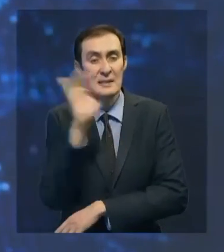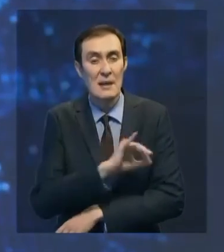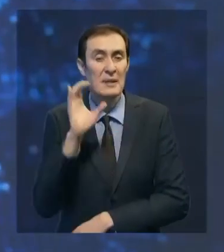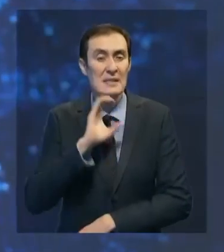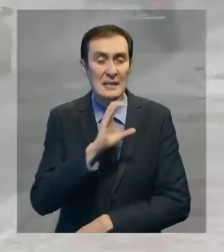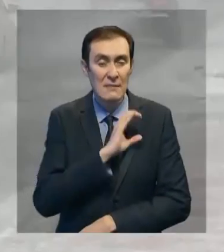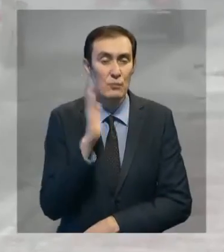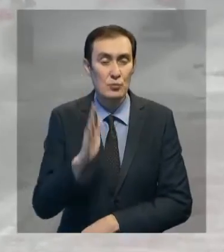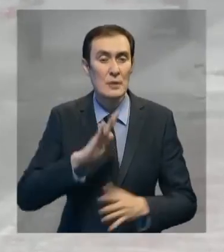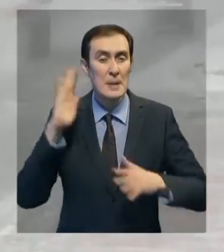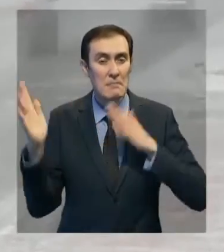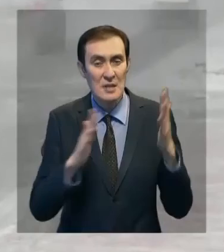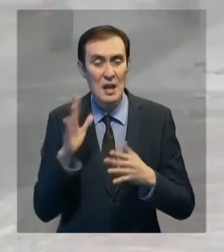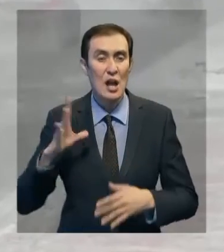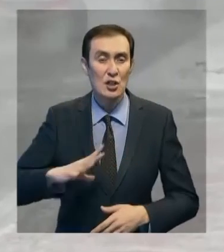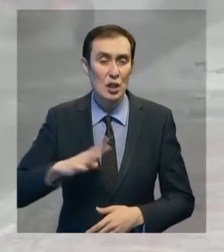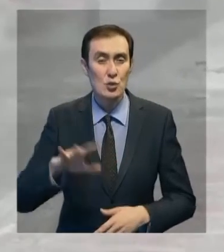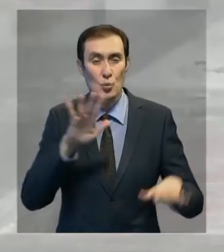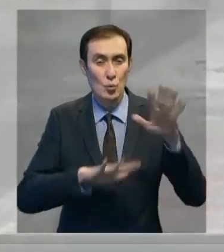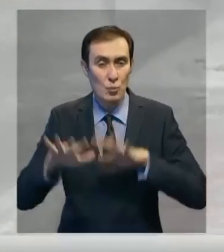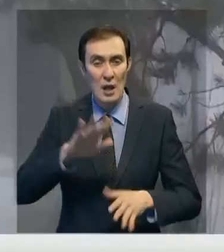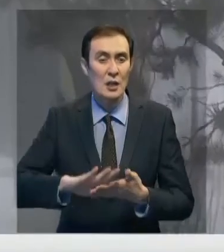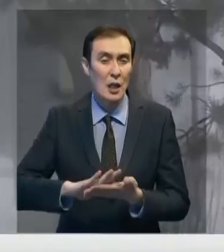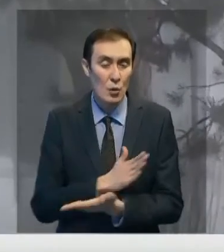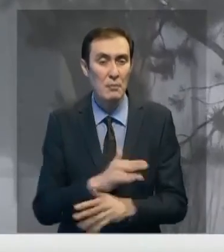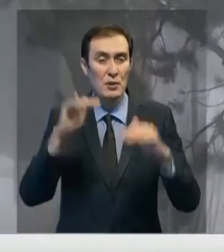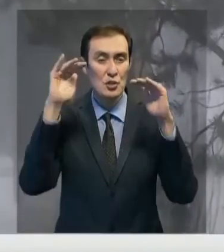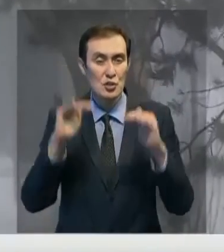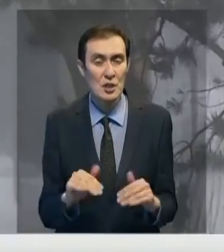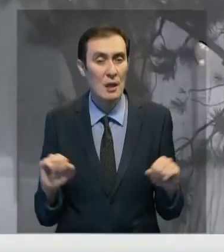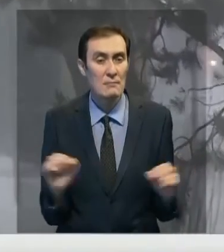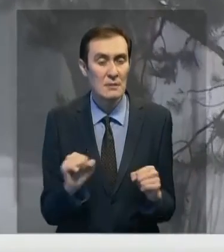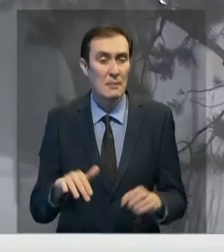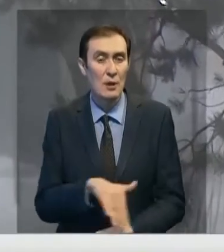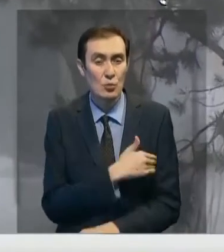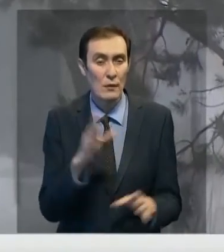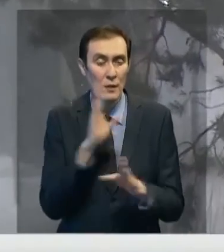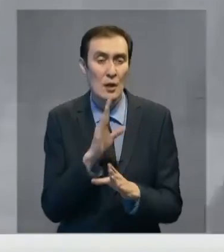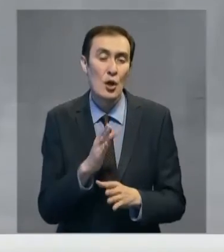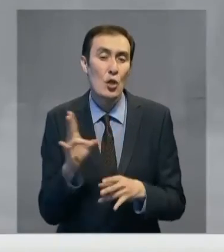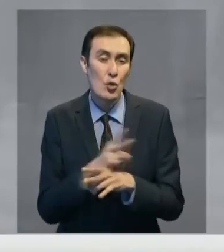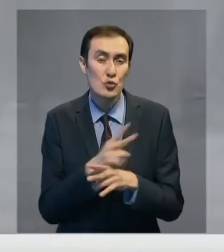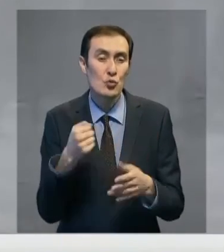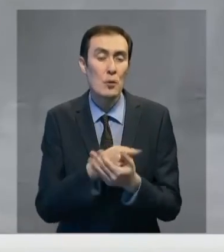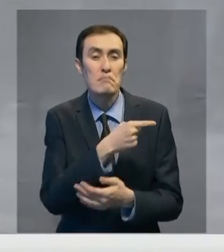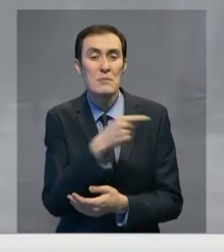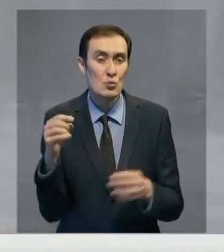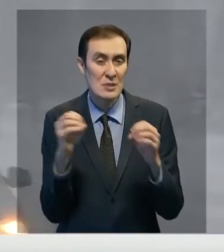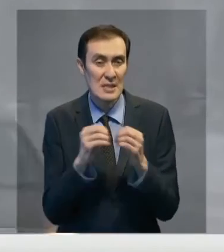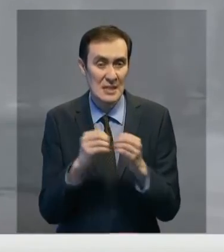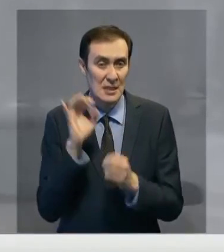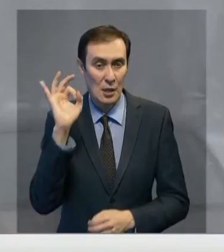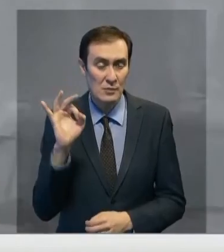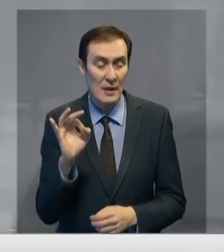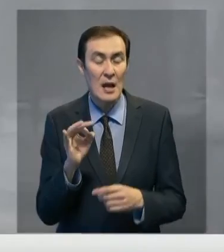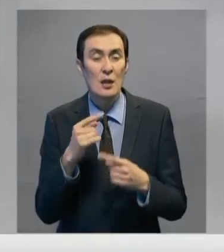севера обещают низовую метель. Ожидаются также туман, гололед и понижение температуры воздуха, преимущественно ночью до минус 10.